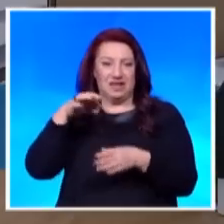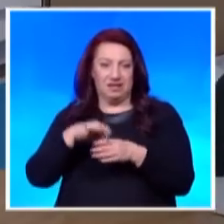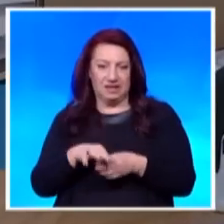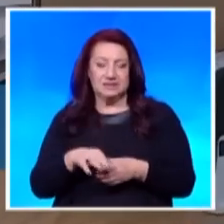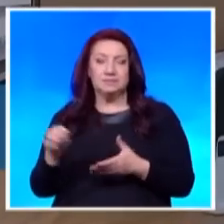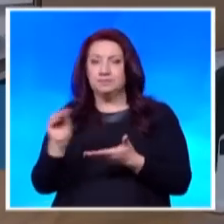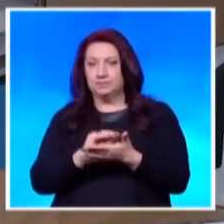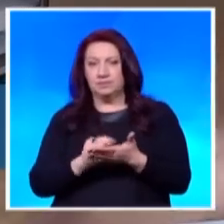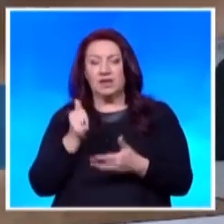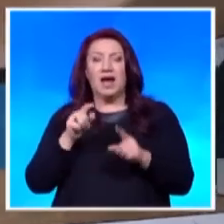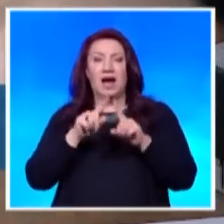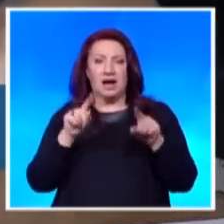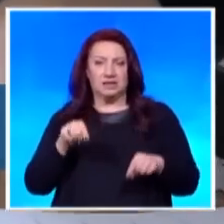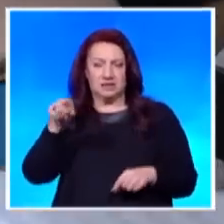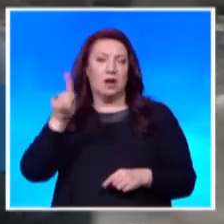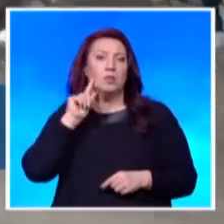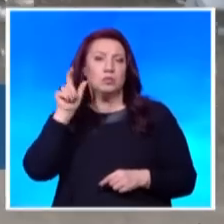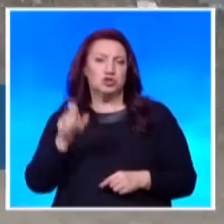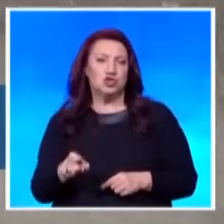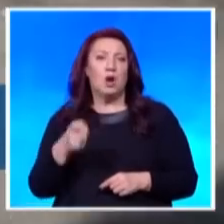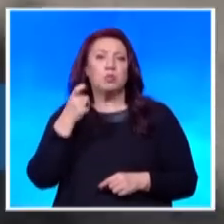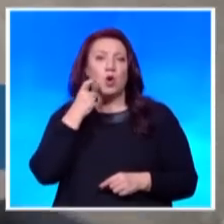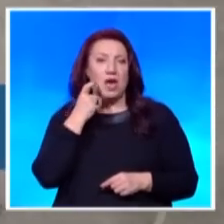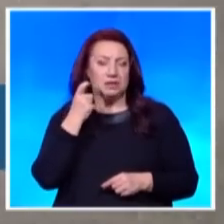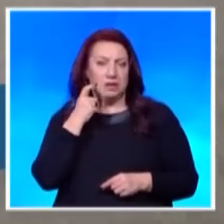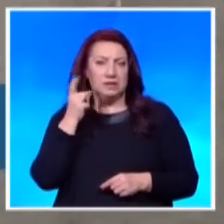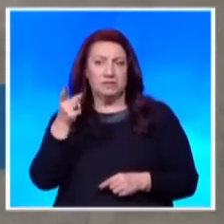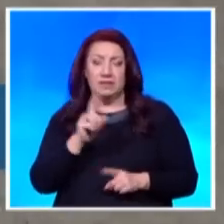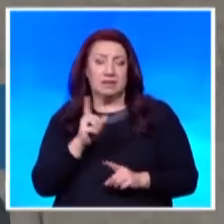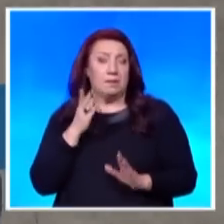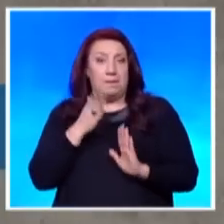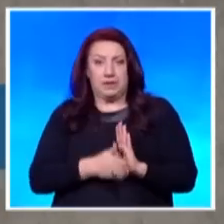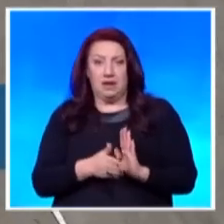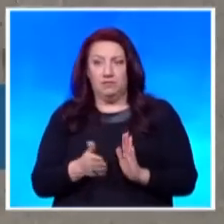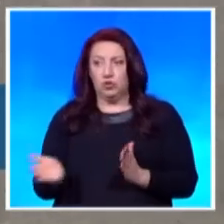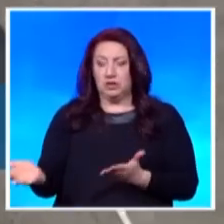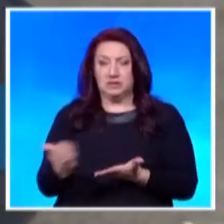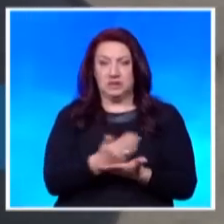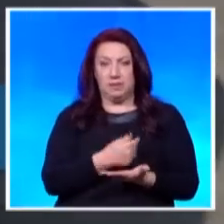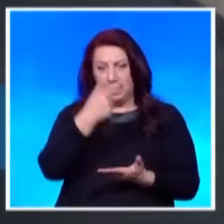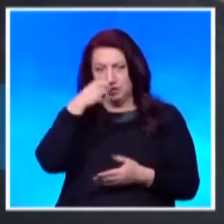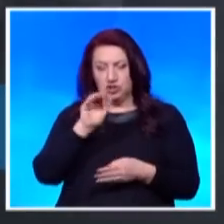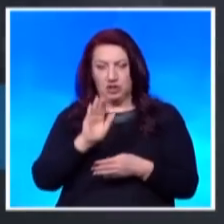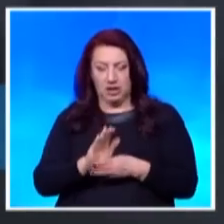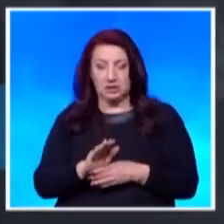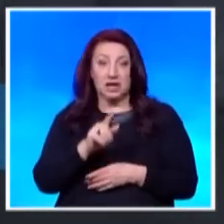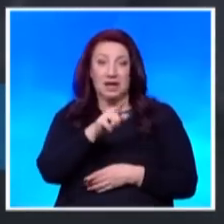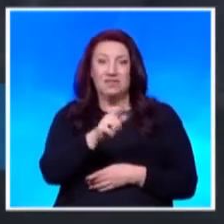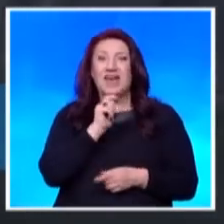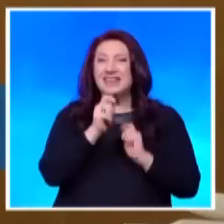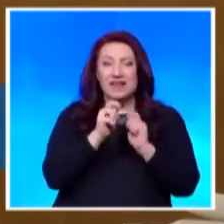държи чужди лични документи. В ефира той обяви, че областната администрация е поискала личните карти.